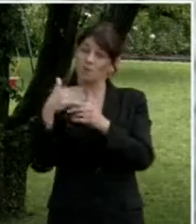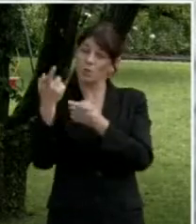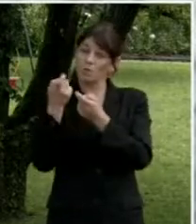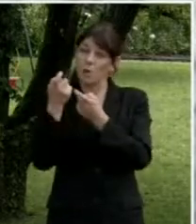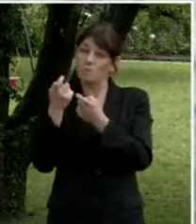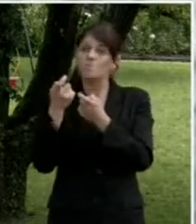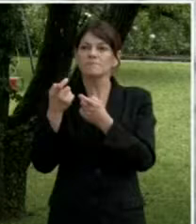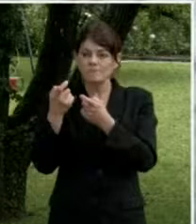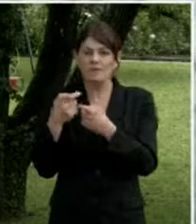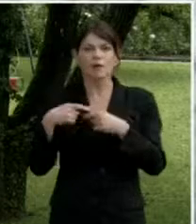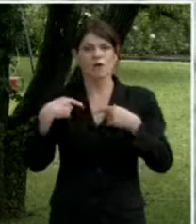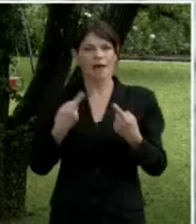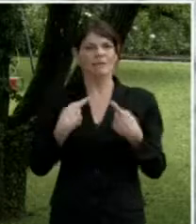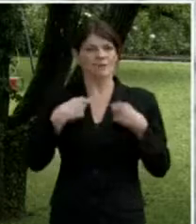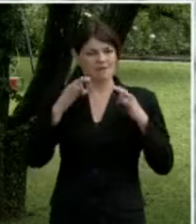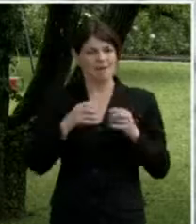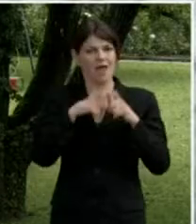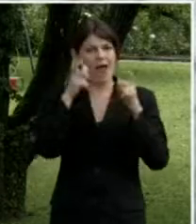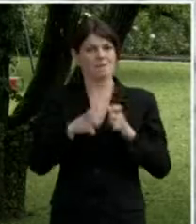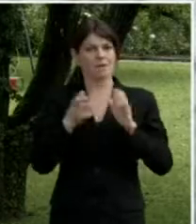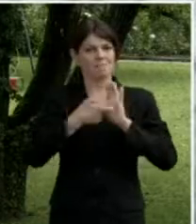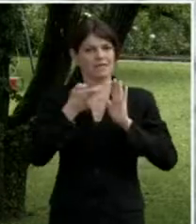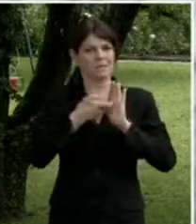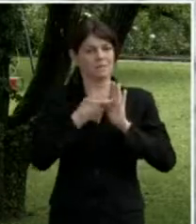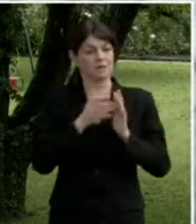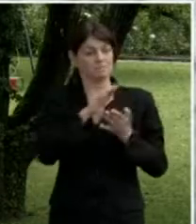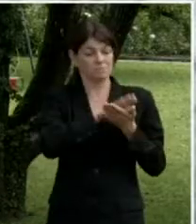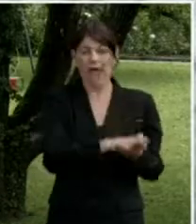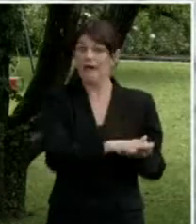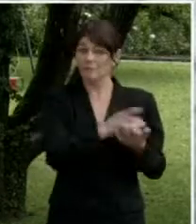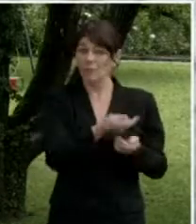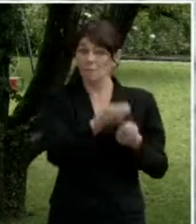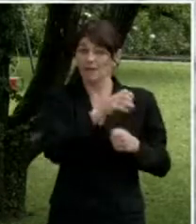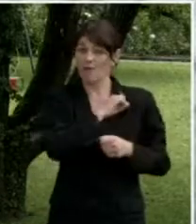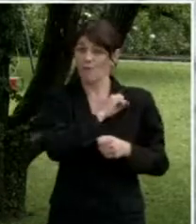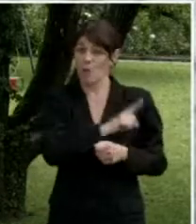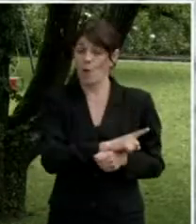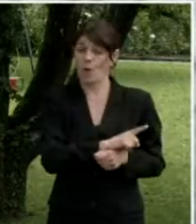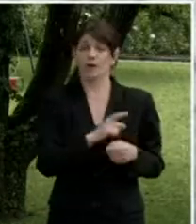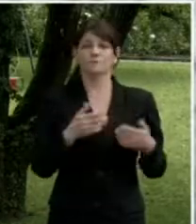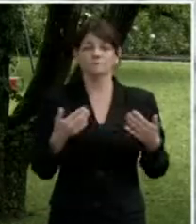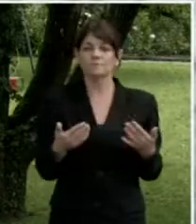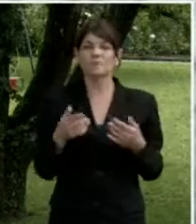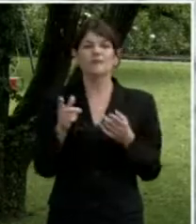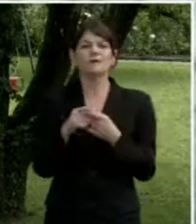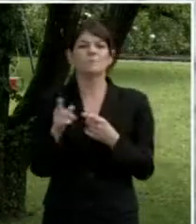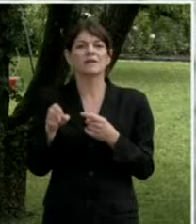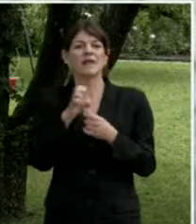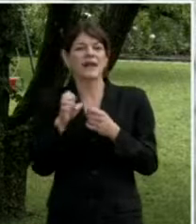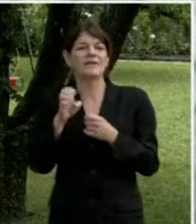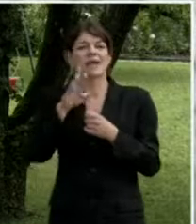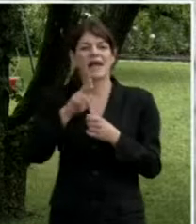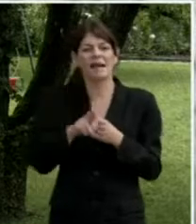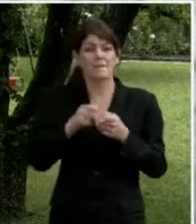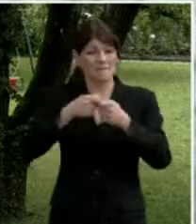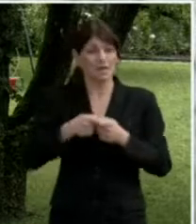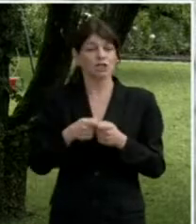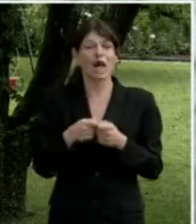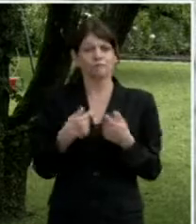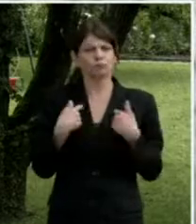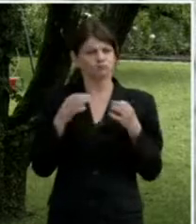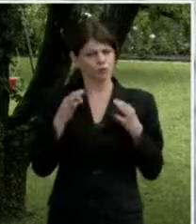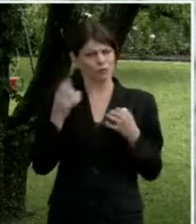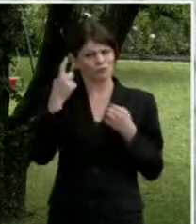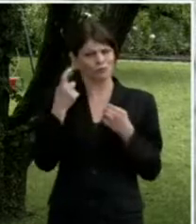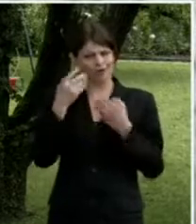um erfolgversprechende Rahmenbedingungen erhalten zu können. Mit der EWR-Mitgliedschaft haben wir eine gute